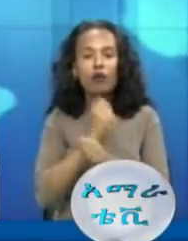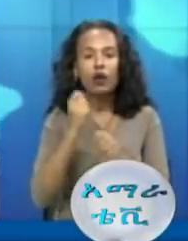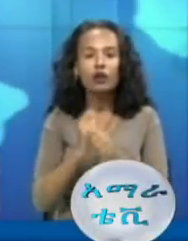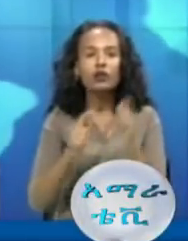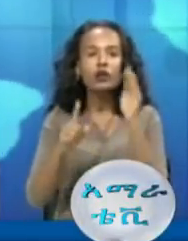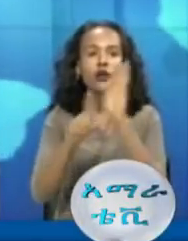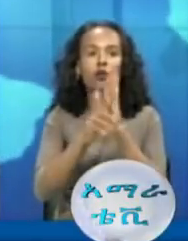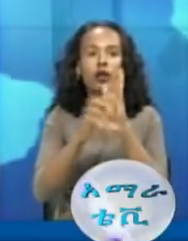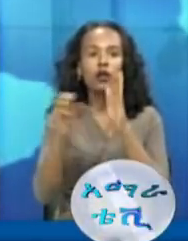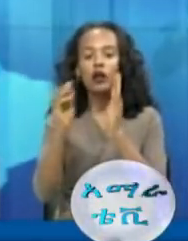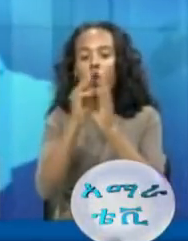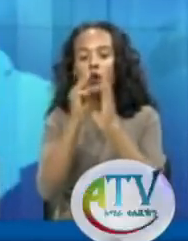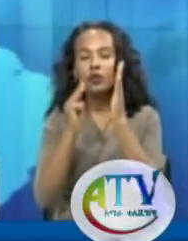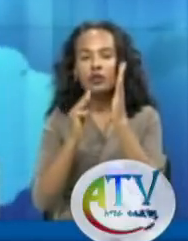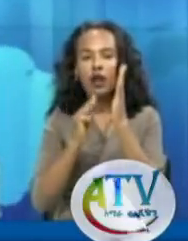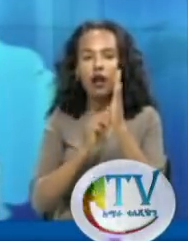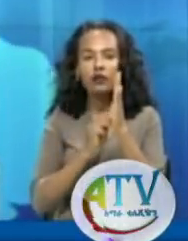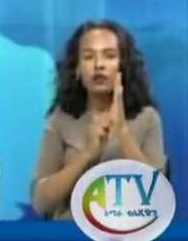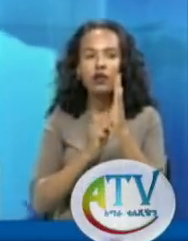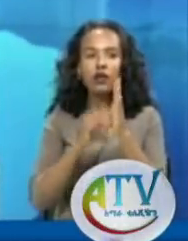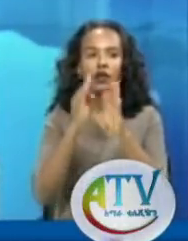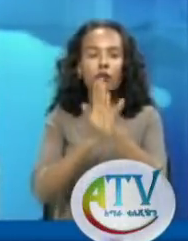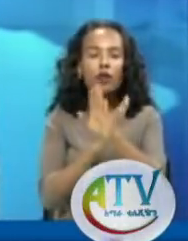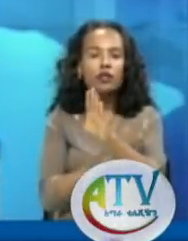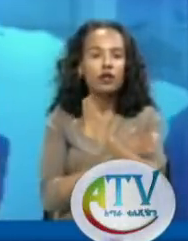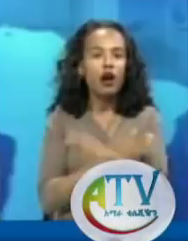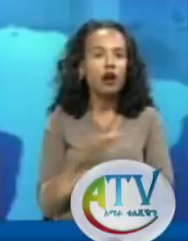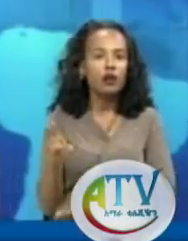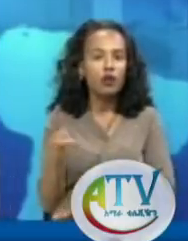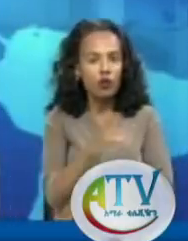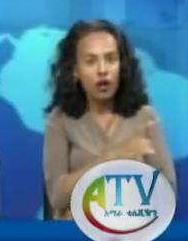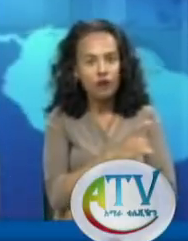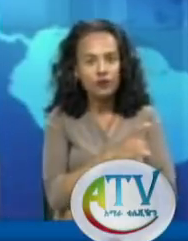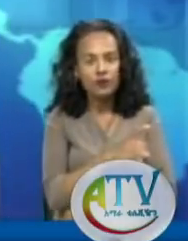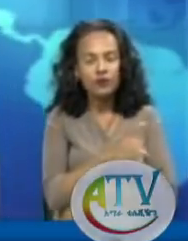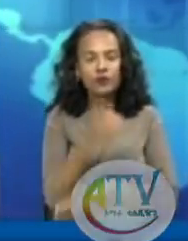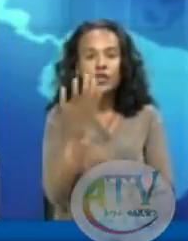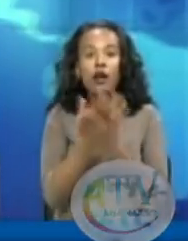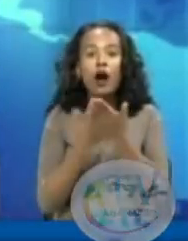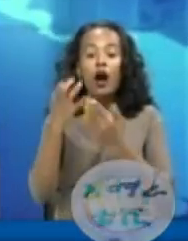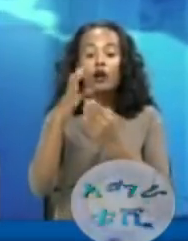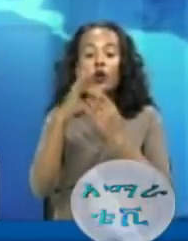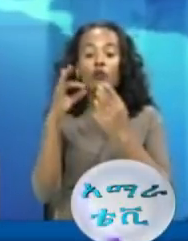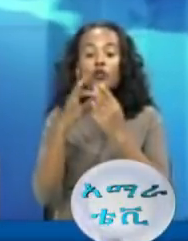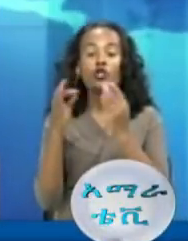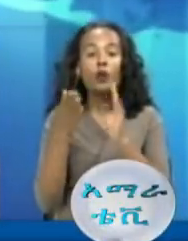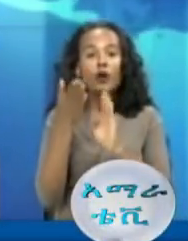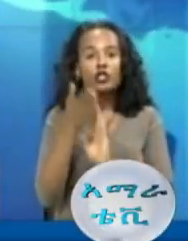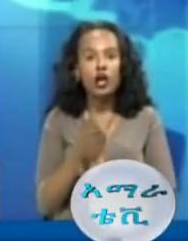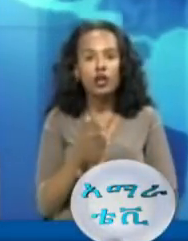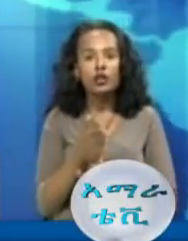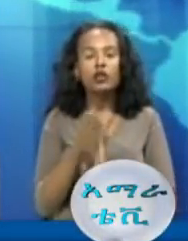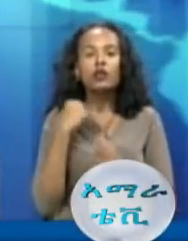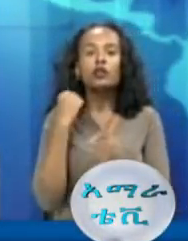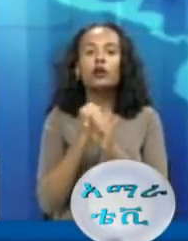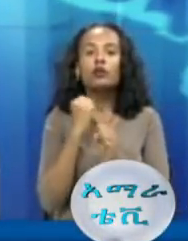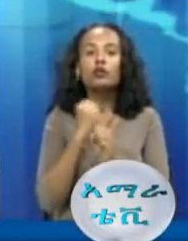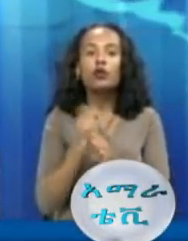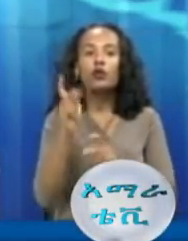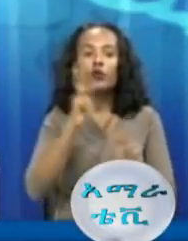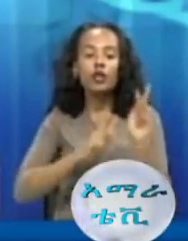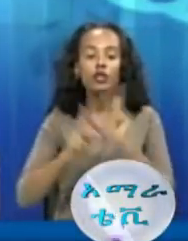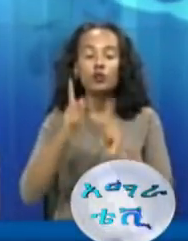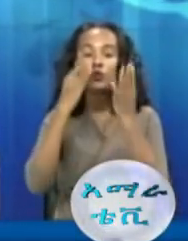በህግና በስርዓት የሚያስተካክል ይሆናል። ከሀገራዊ ምርጫ ባሻገር የሚከናወኑ የህዝብ